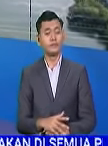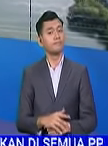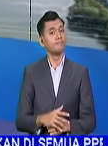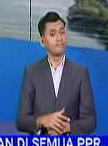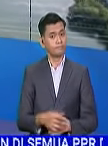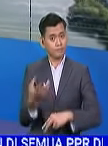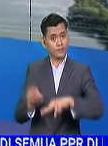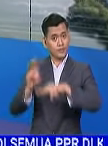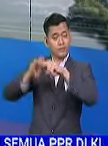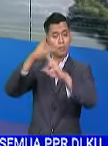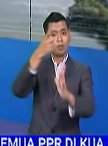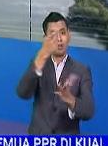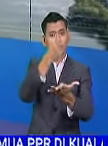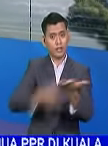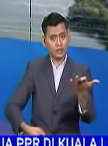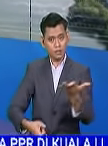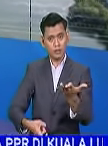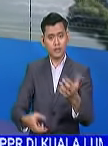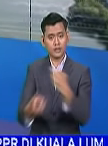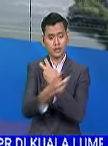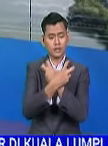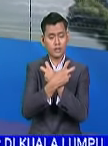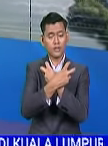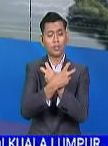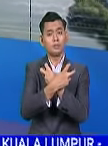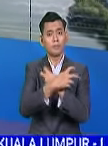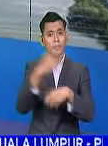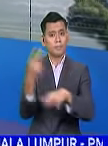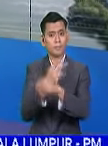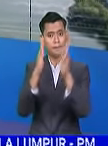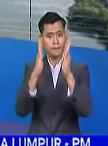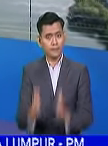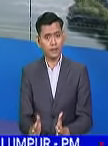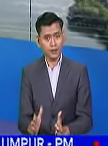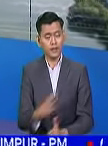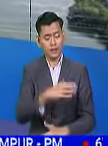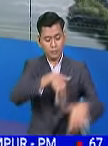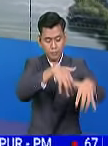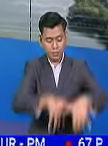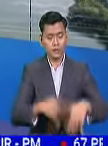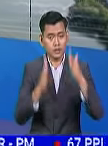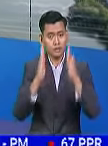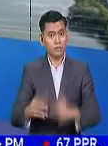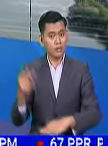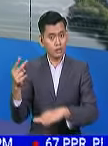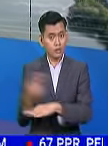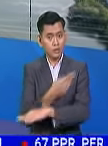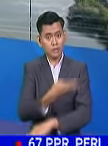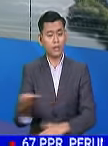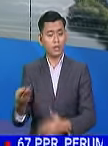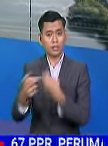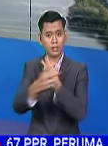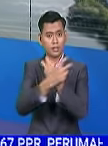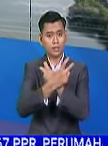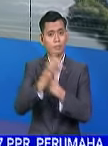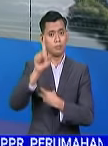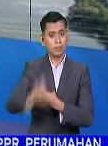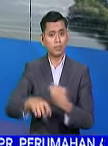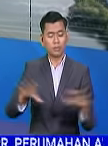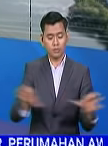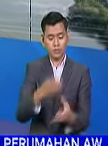Berikutan kenaikan harga racun di negeri ini, pengguna khususnya peladang yang perlu menggunakan bahan itu disaran membuat